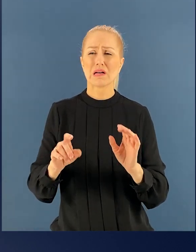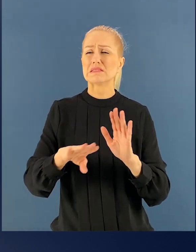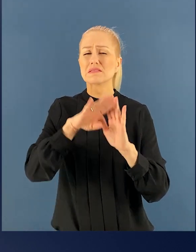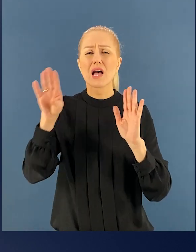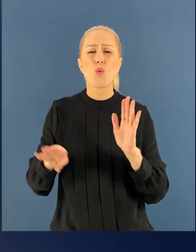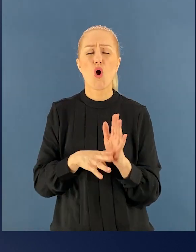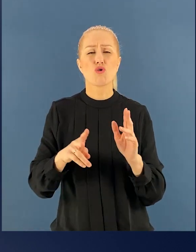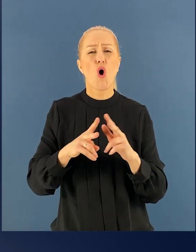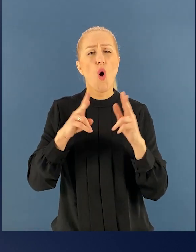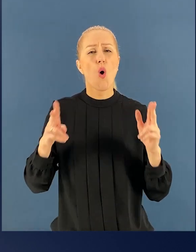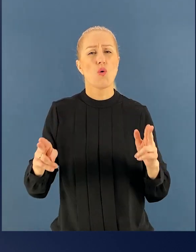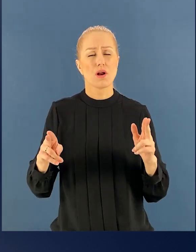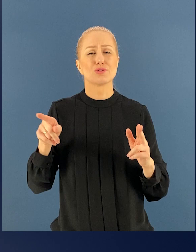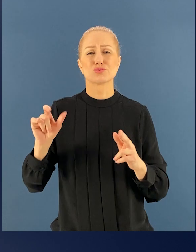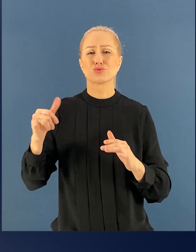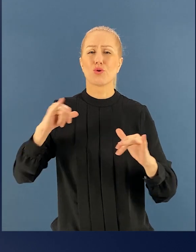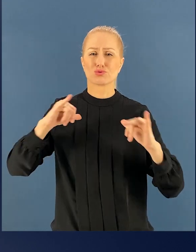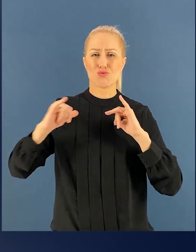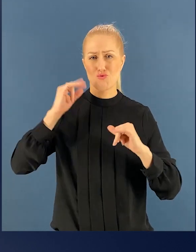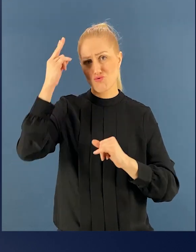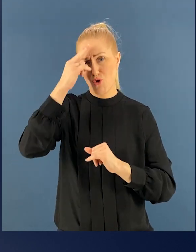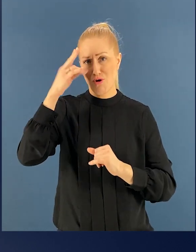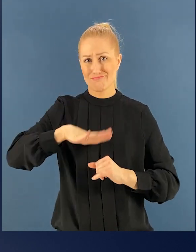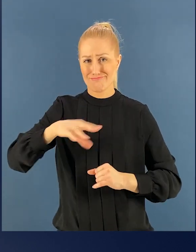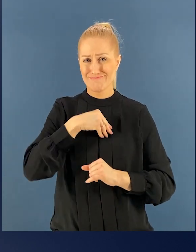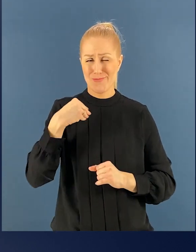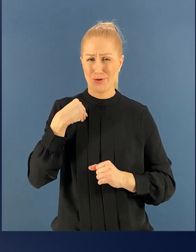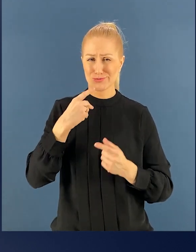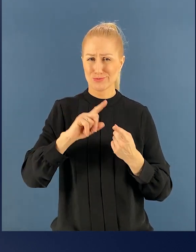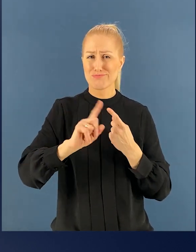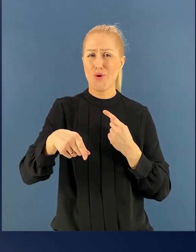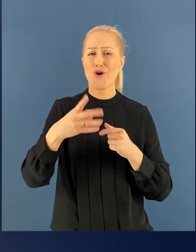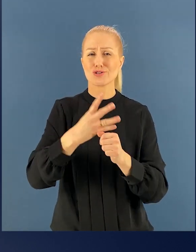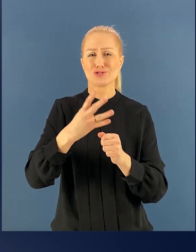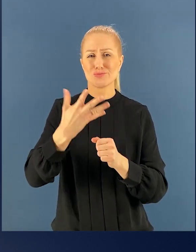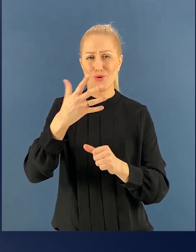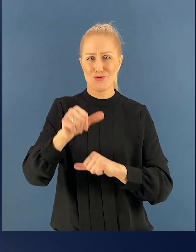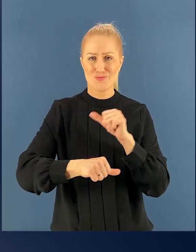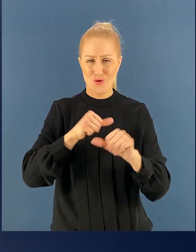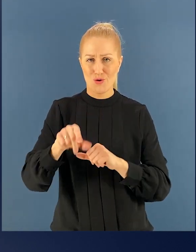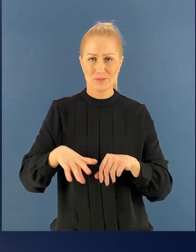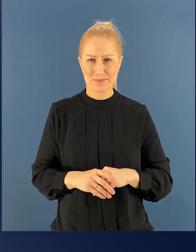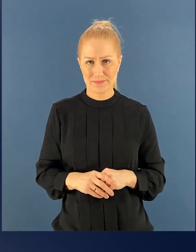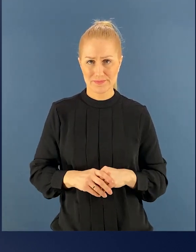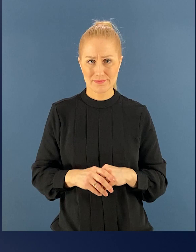Polsce po 1945 roku. Oczywiście nie sposób